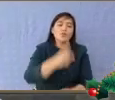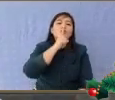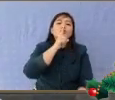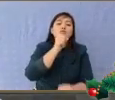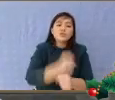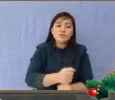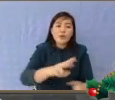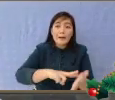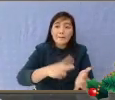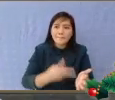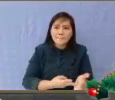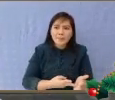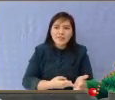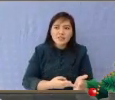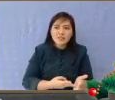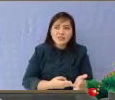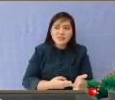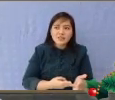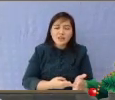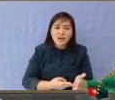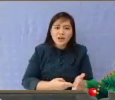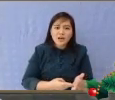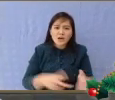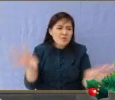bubuntot yan sa akin.